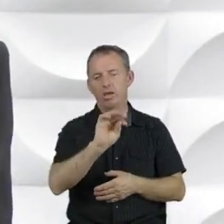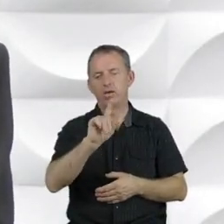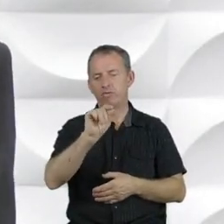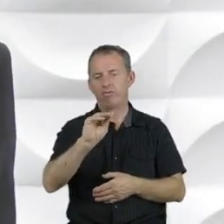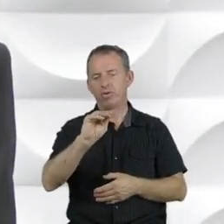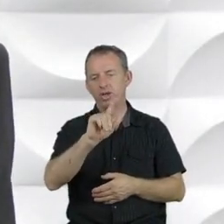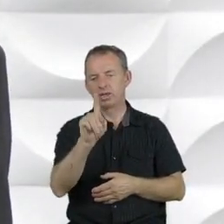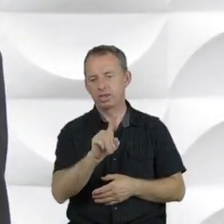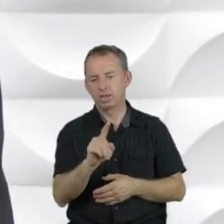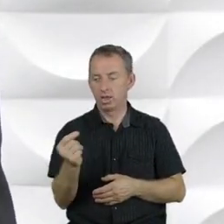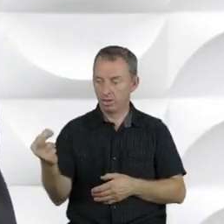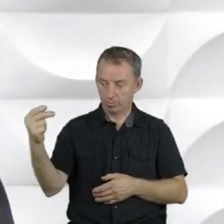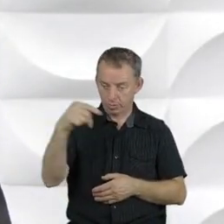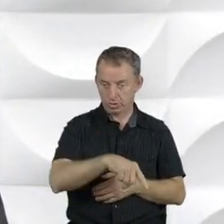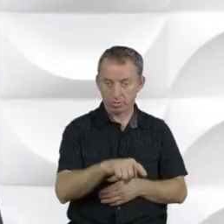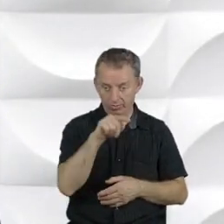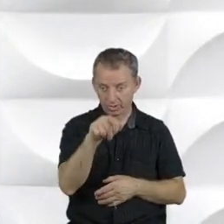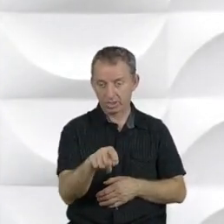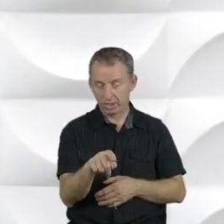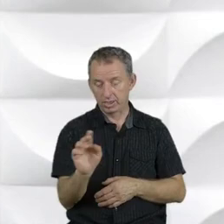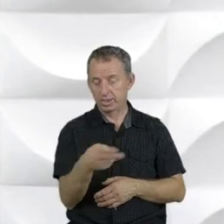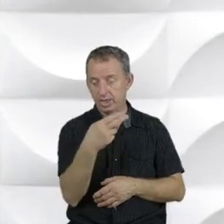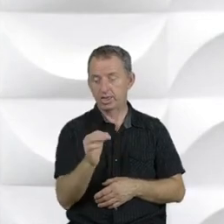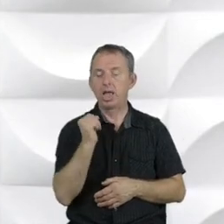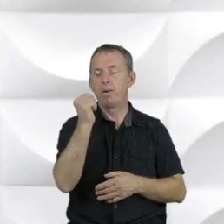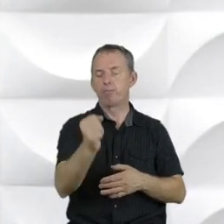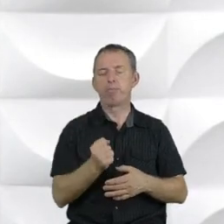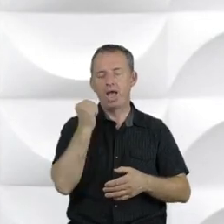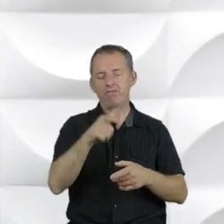czy był już wtedy, gdy Paweł ten list pisał?